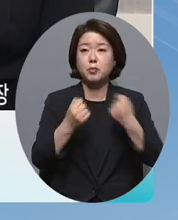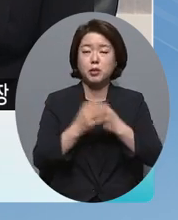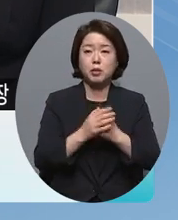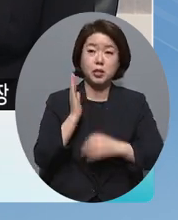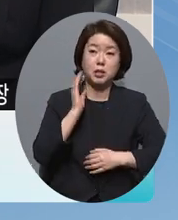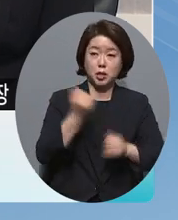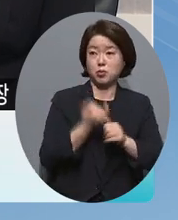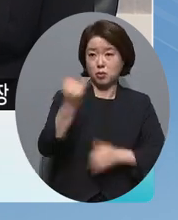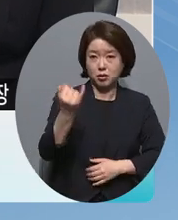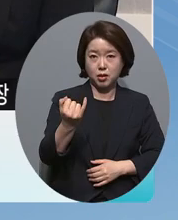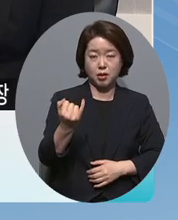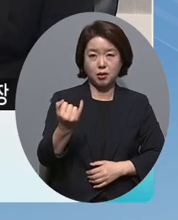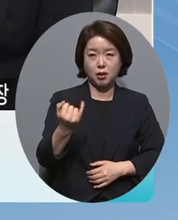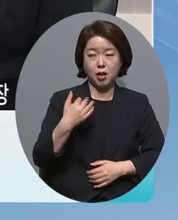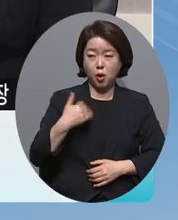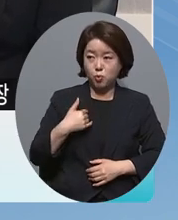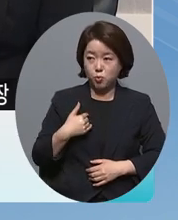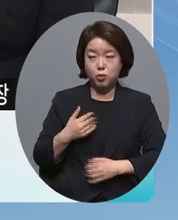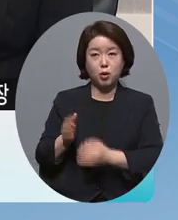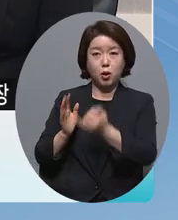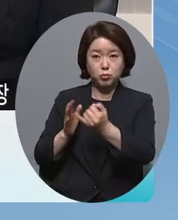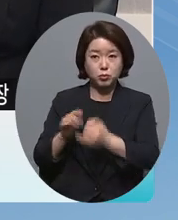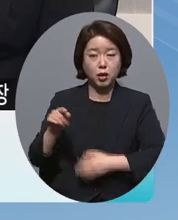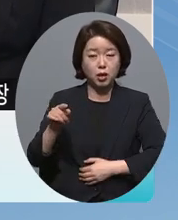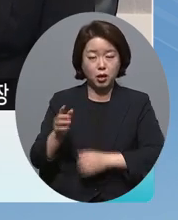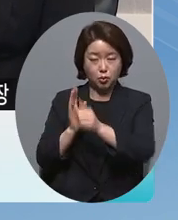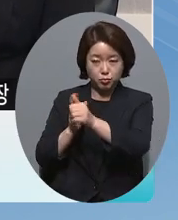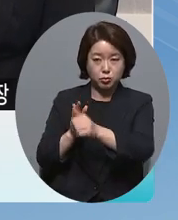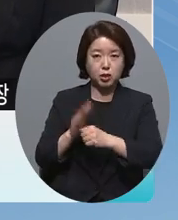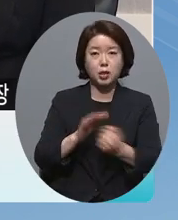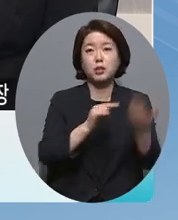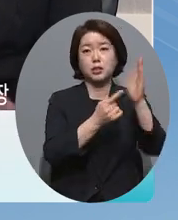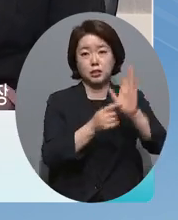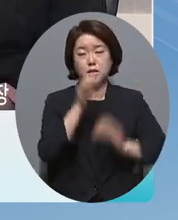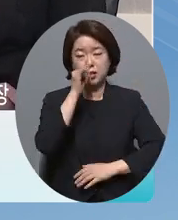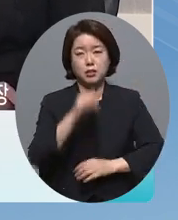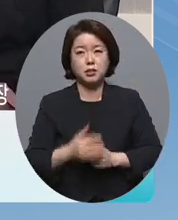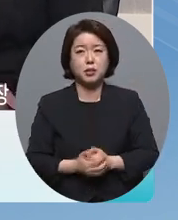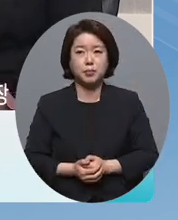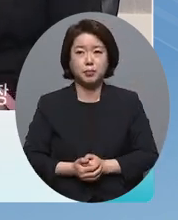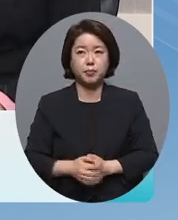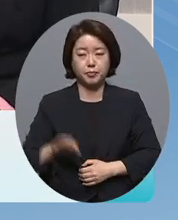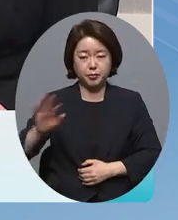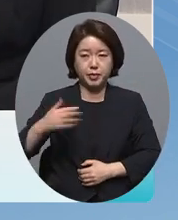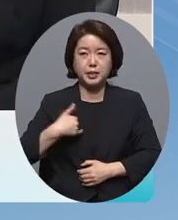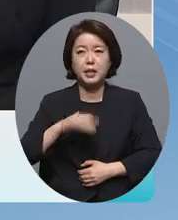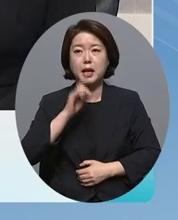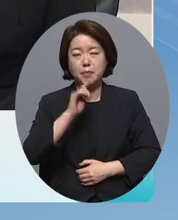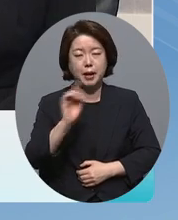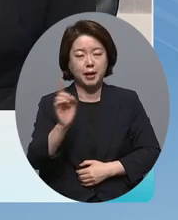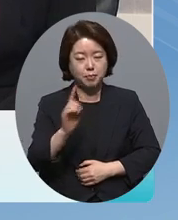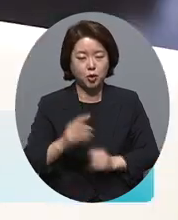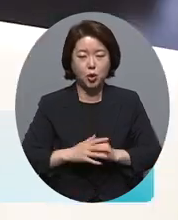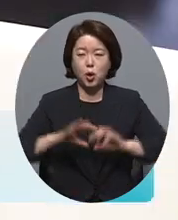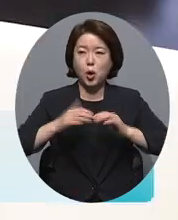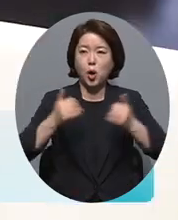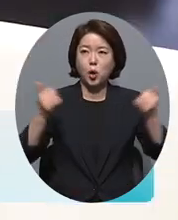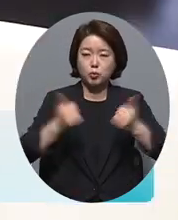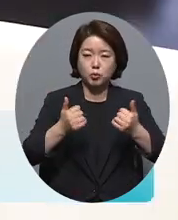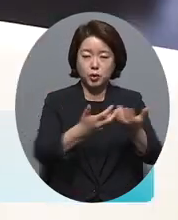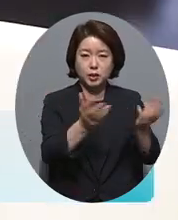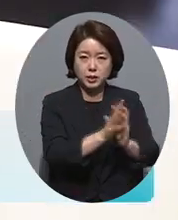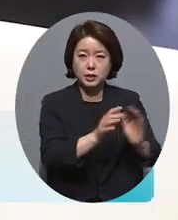가겠다고 우리가 요청한 것이 드러난 겁니다 제가 잠시 반론을 드리자면 우리가 국회에서도